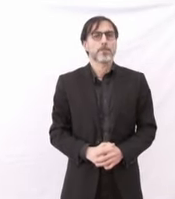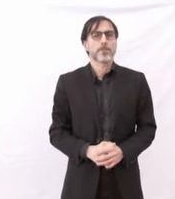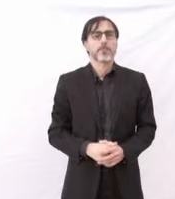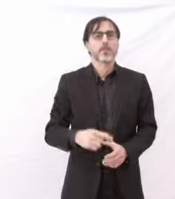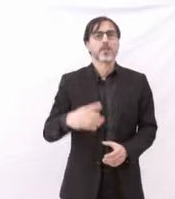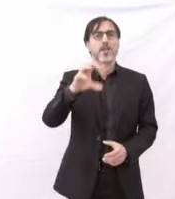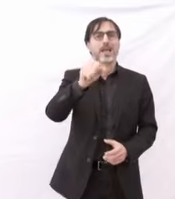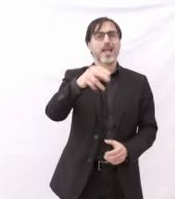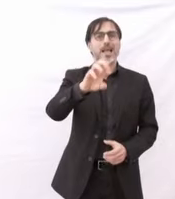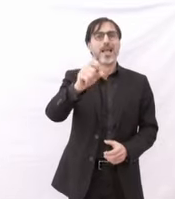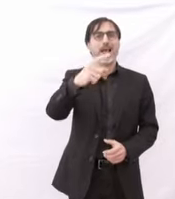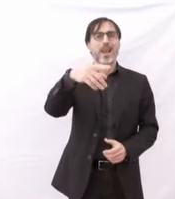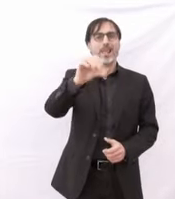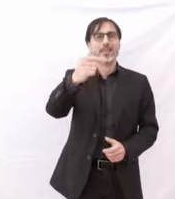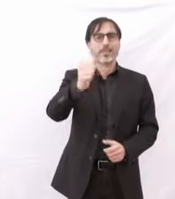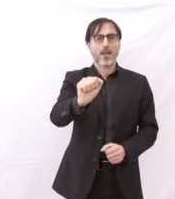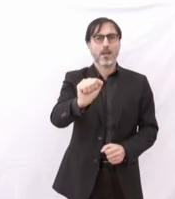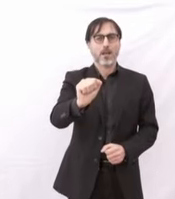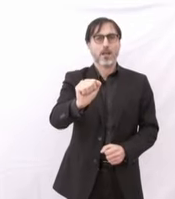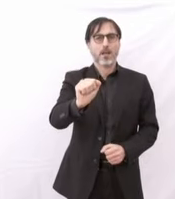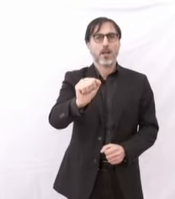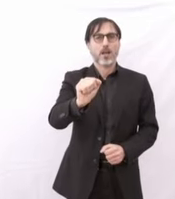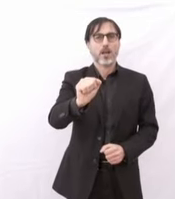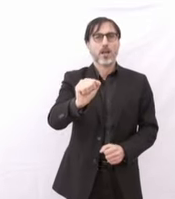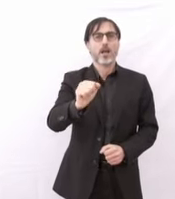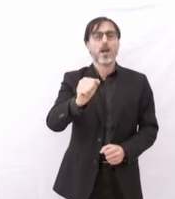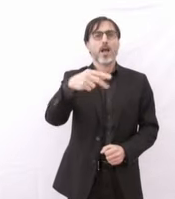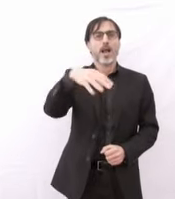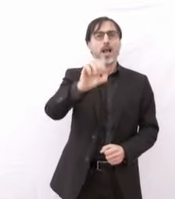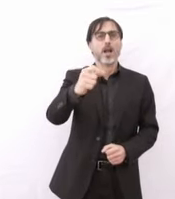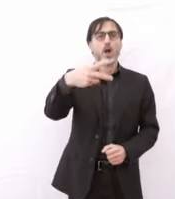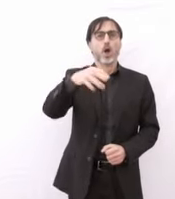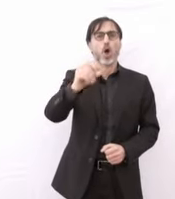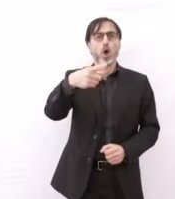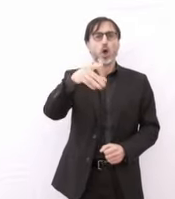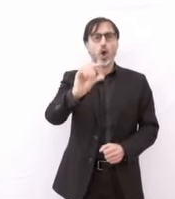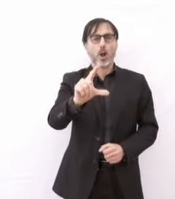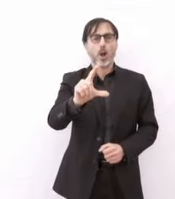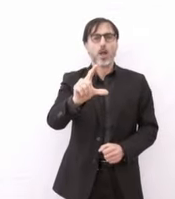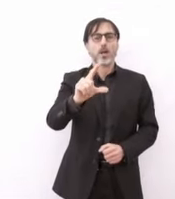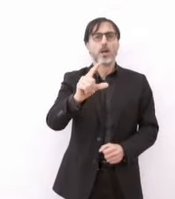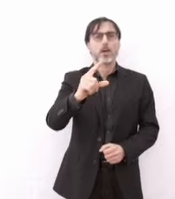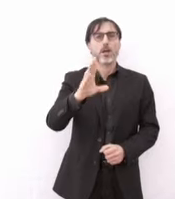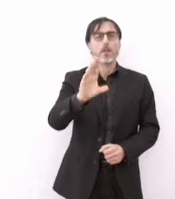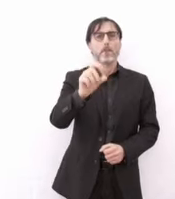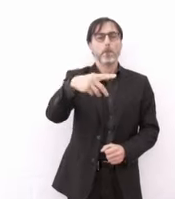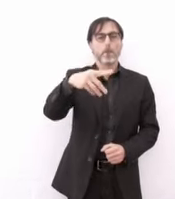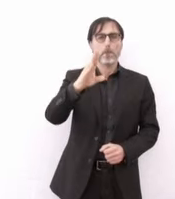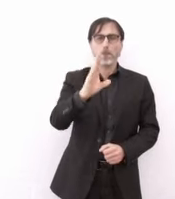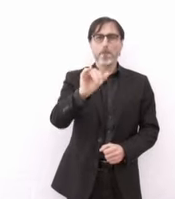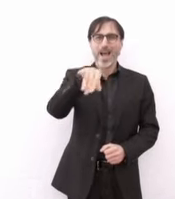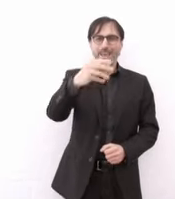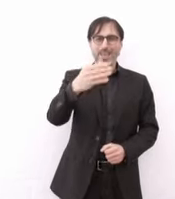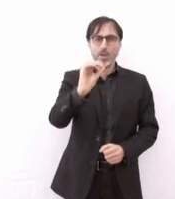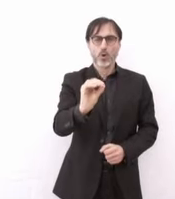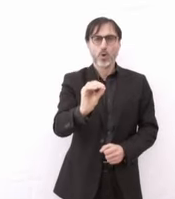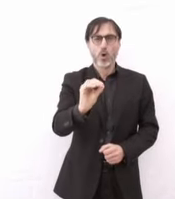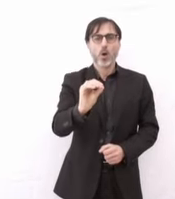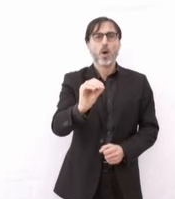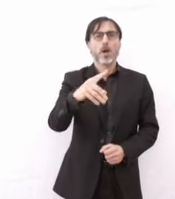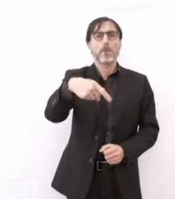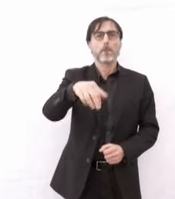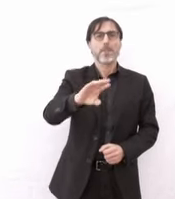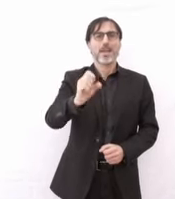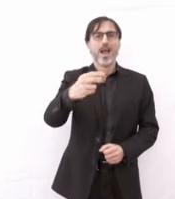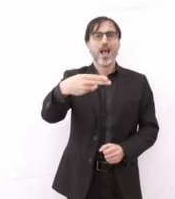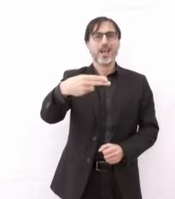Luigi Galletta, Antonio Il Carol, Giovanna Paino, Silvio